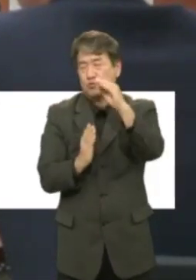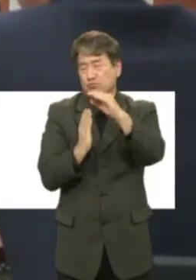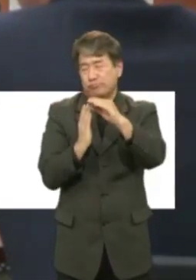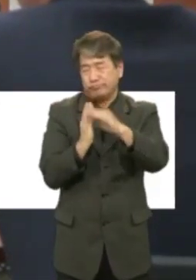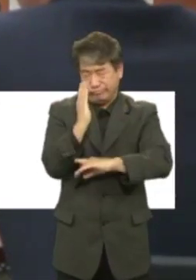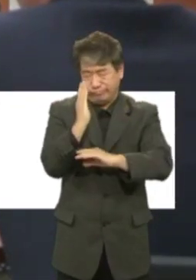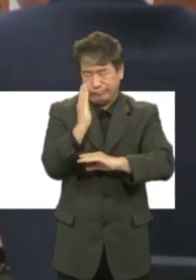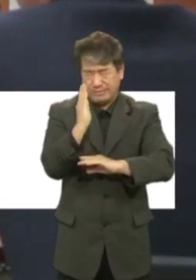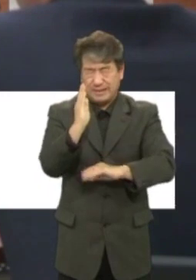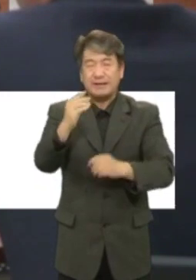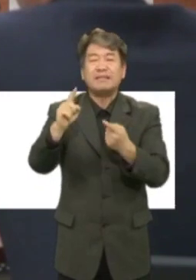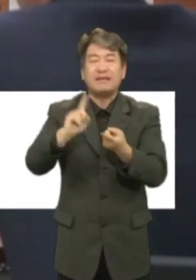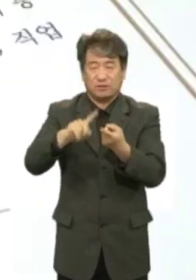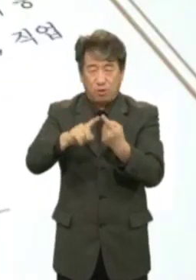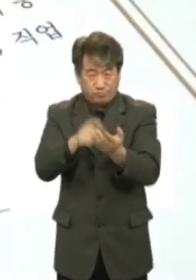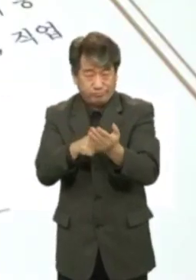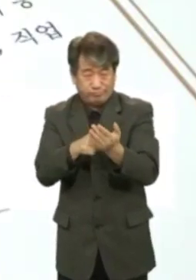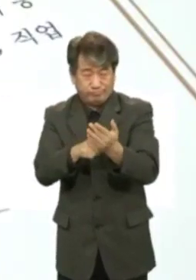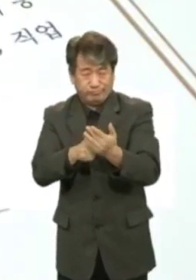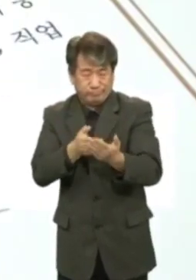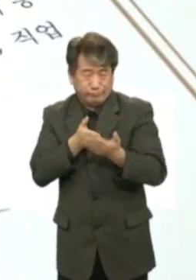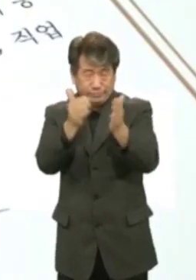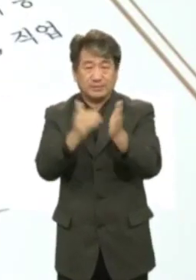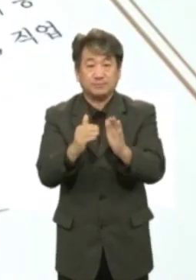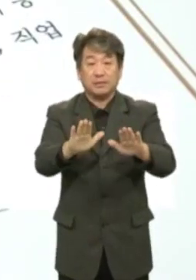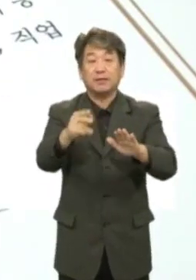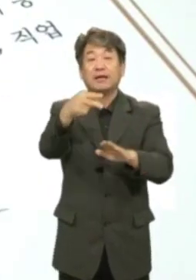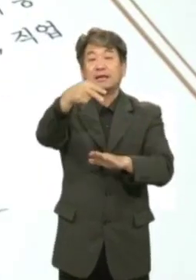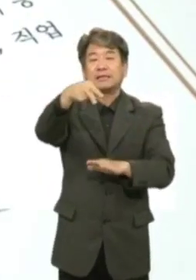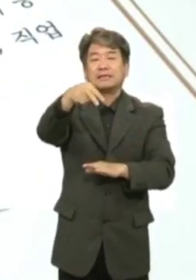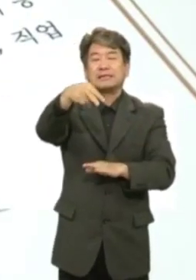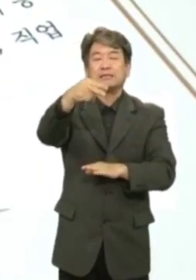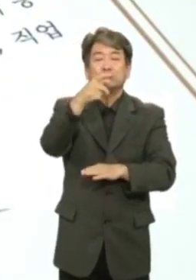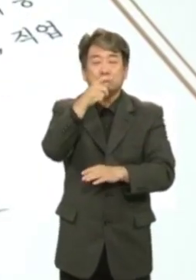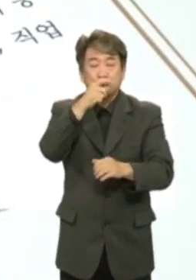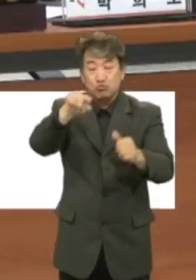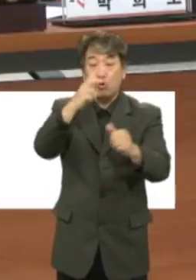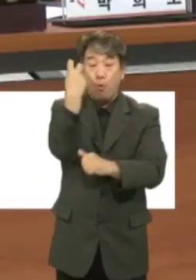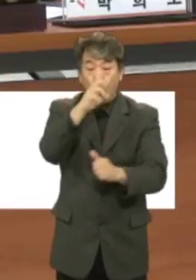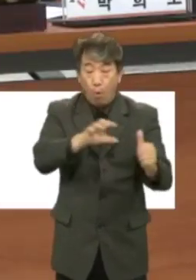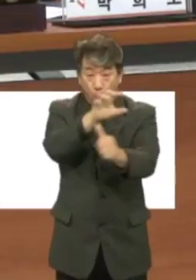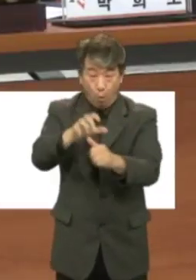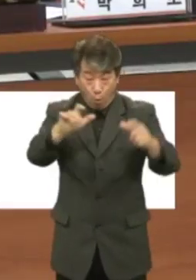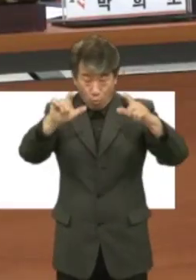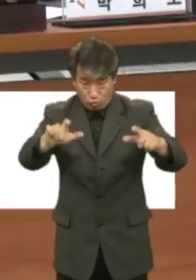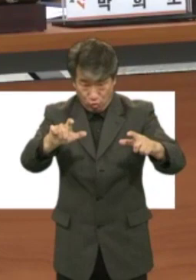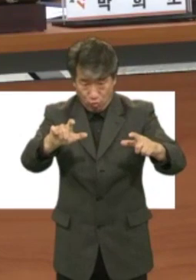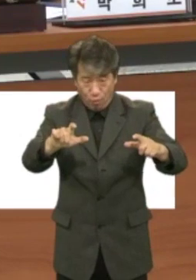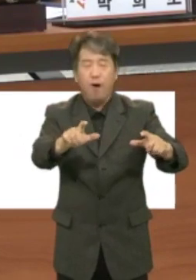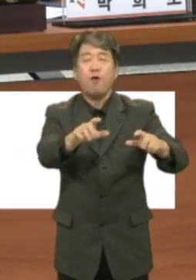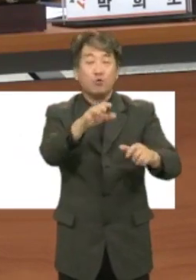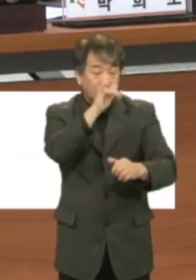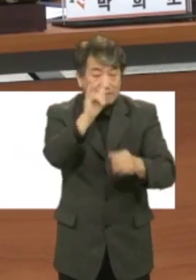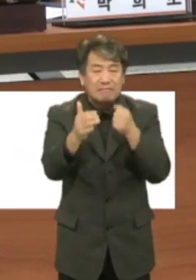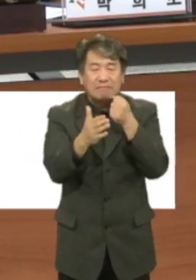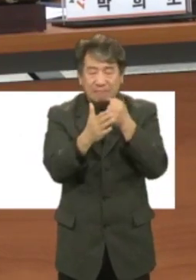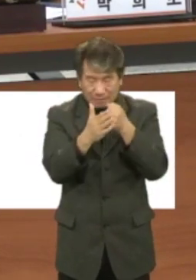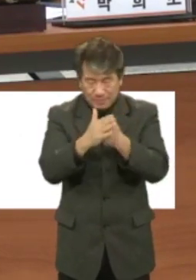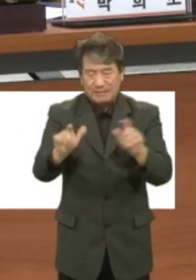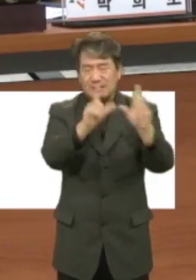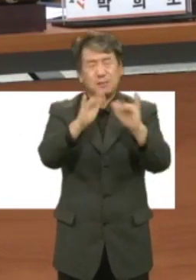촉구했습니다. 협의회는 상수원 보호구역으로 묶여있는 대청호가 과도한 규제로 주민 불편이 이어졌다며 지자체 간